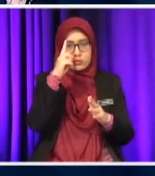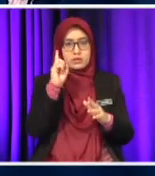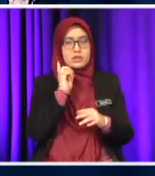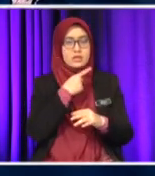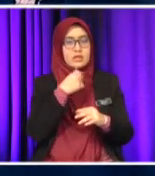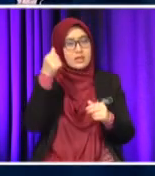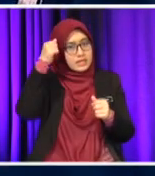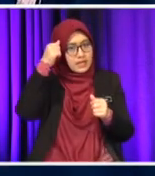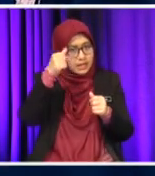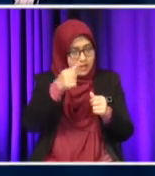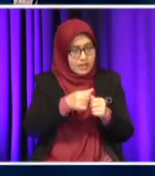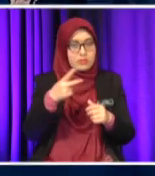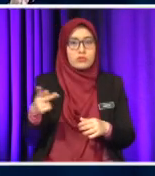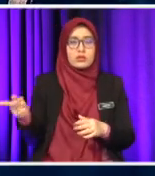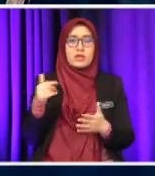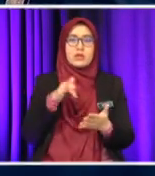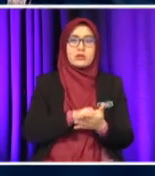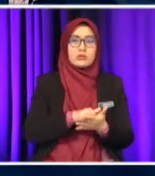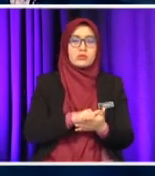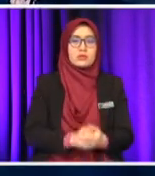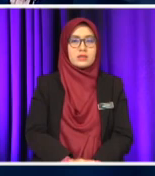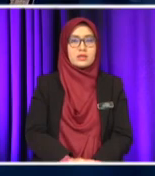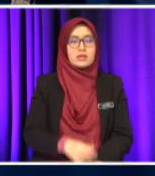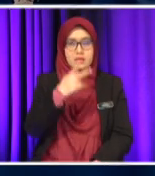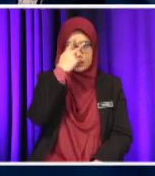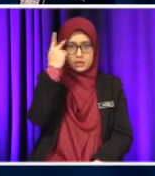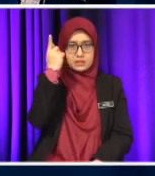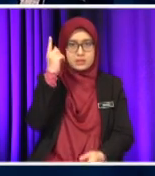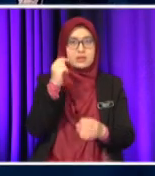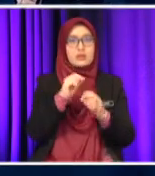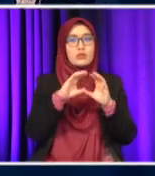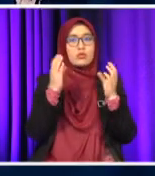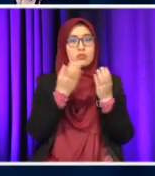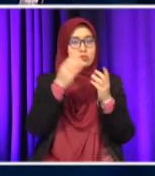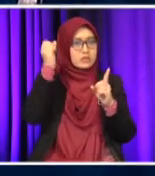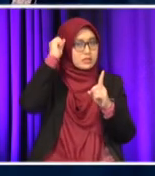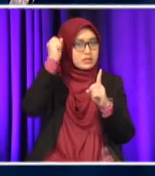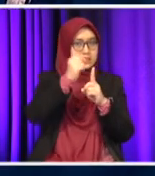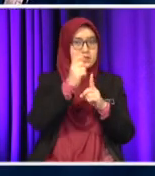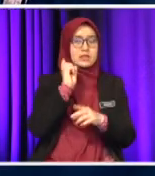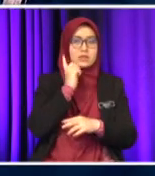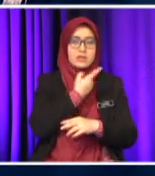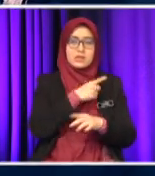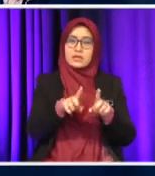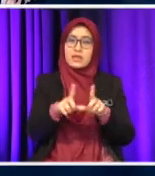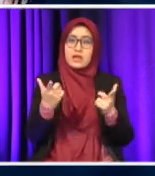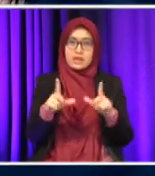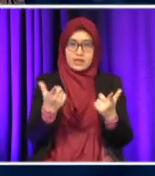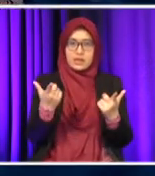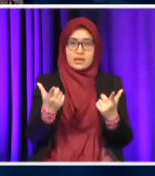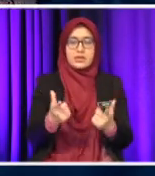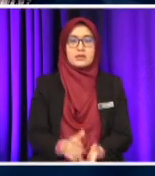supaya sebab kumpulan sasaran kita berbeda jadi dan juga kehendak dan keperluan